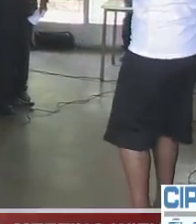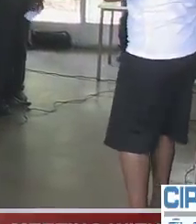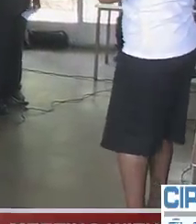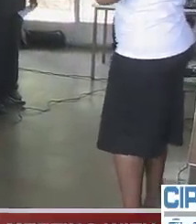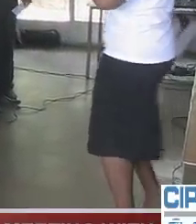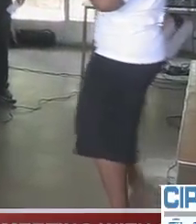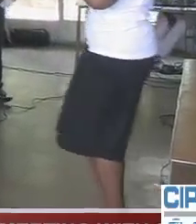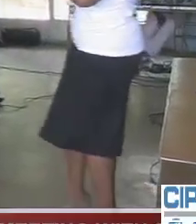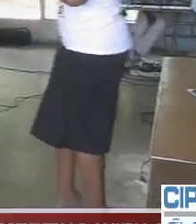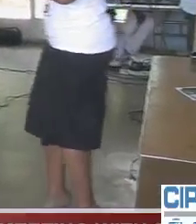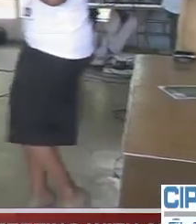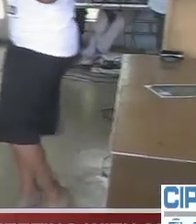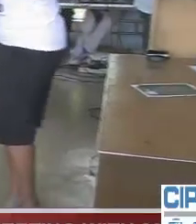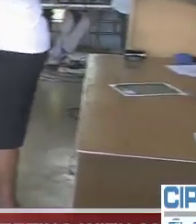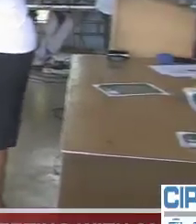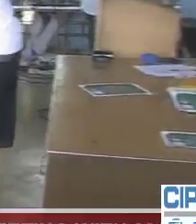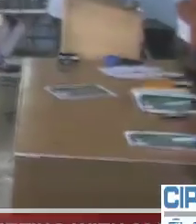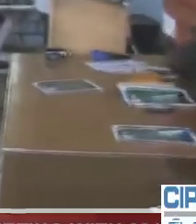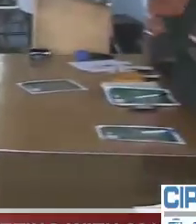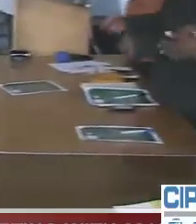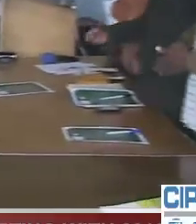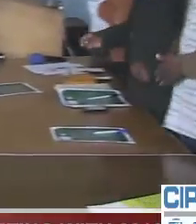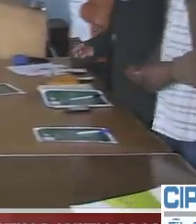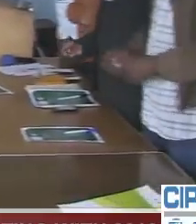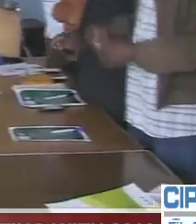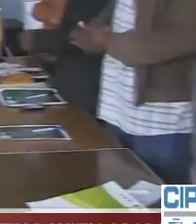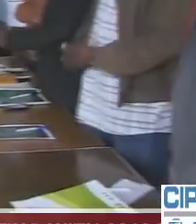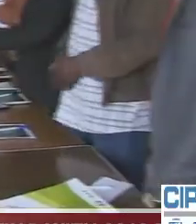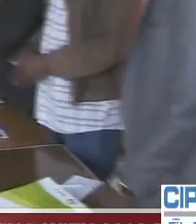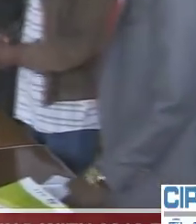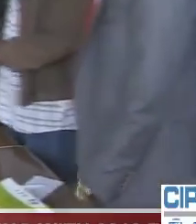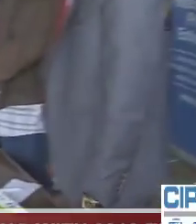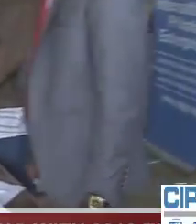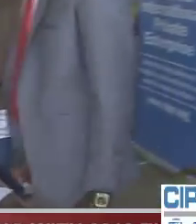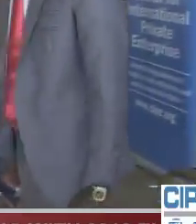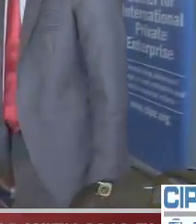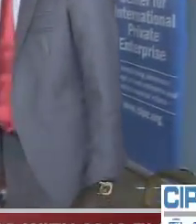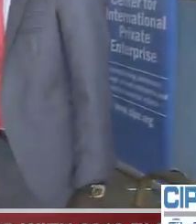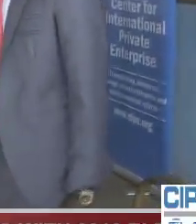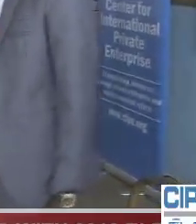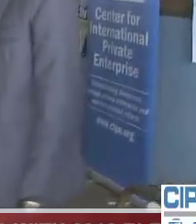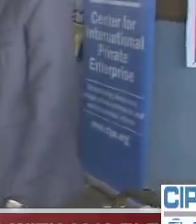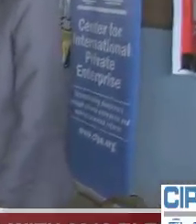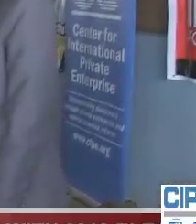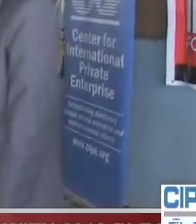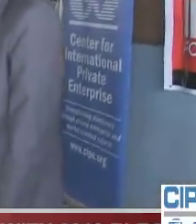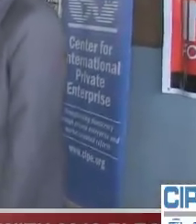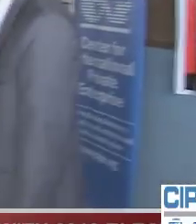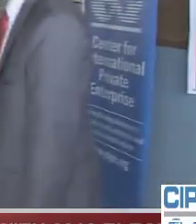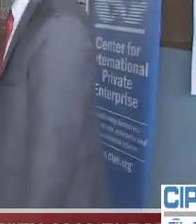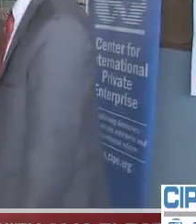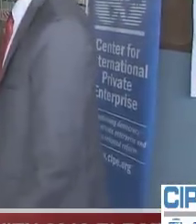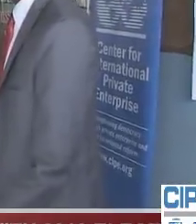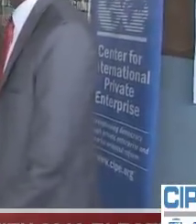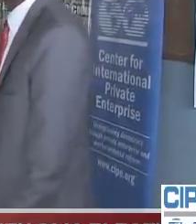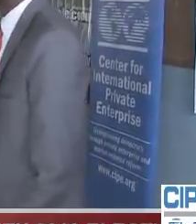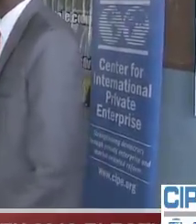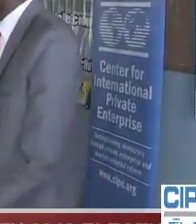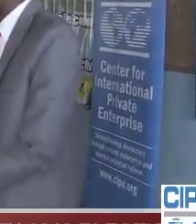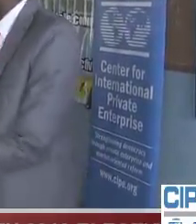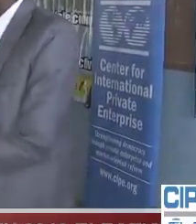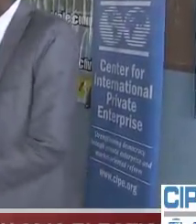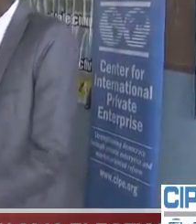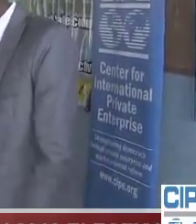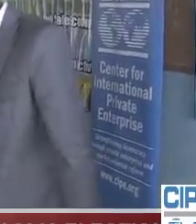zvekare nezvekare zvakaenda nevekare mira